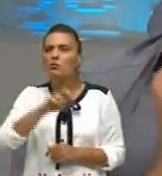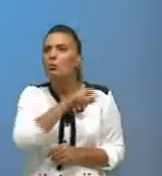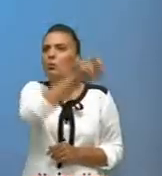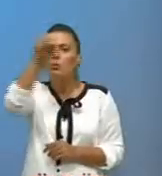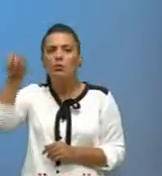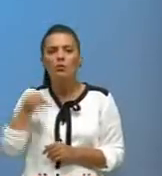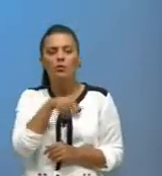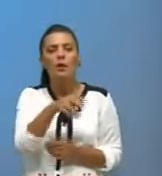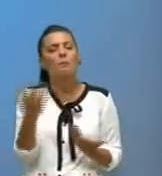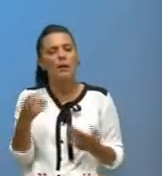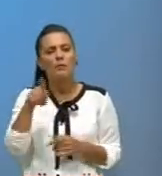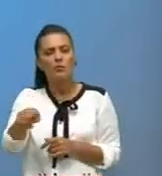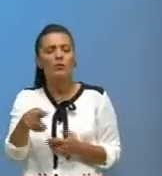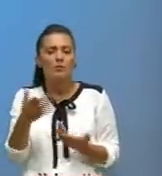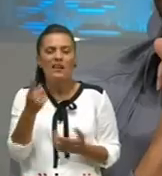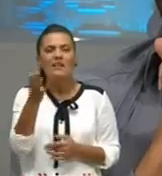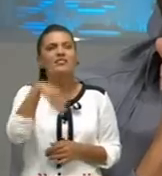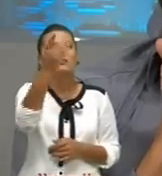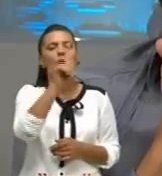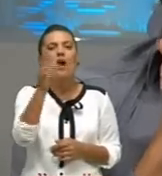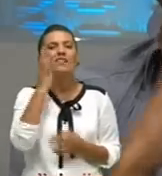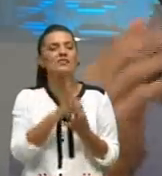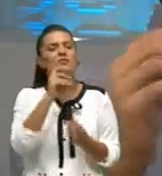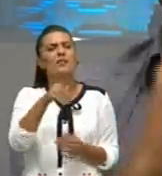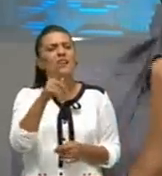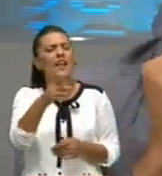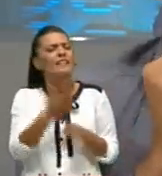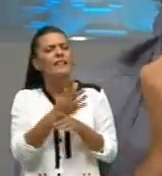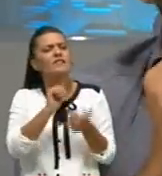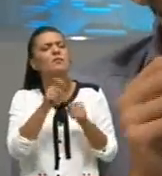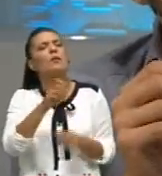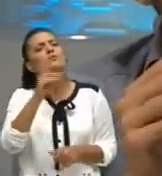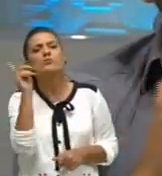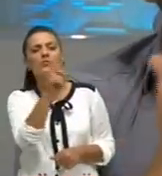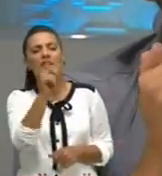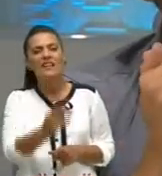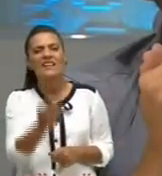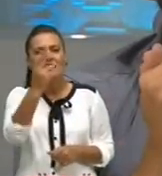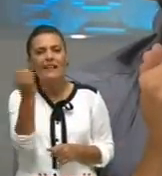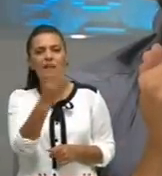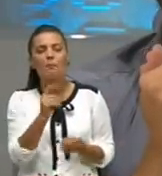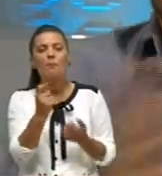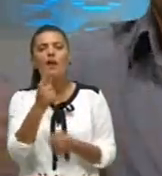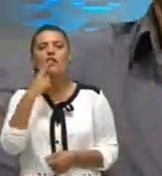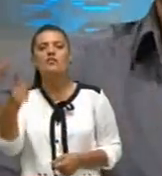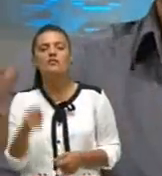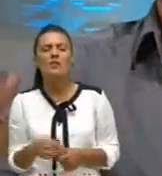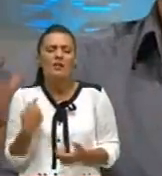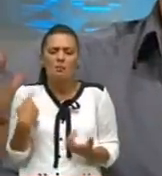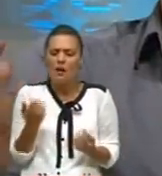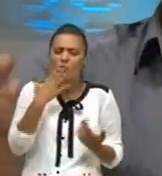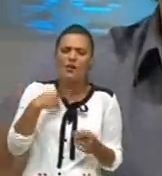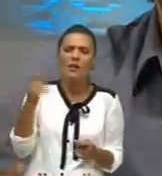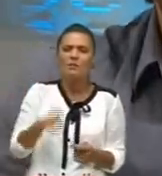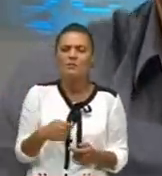yürümek. Şimdi peki dışarı çıkıp 10 kişiye sorun. Arkadaş neden spor yapmıyorsun diye sorun. 7 tanesi paradan bahsedecek. Yok ben yapayım. Ben iyi